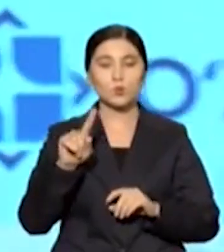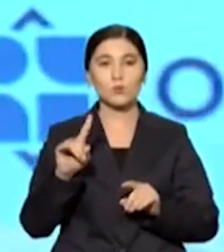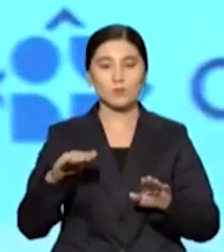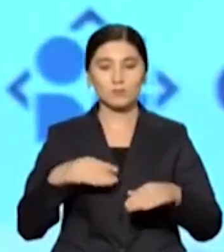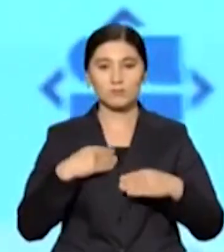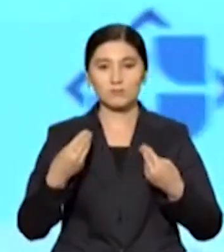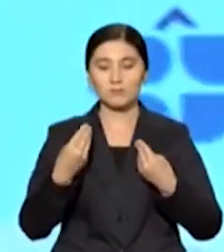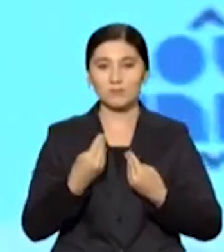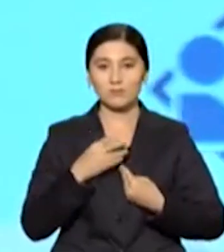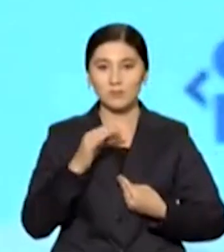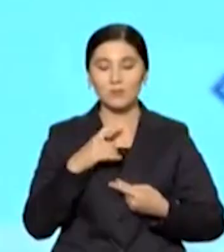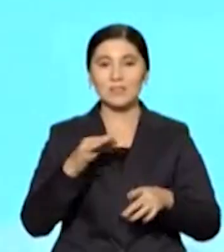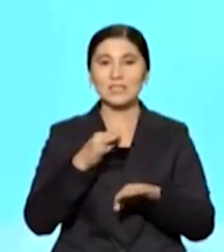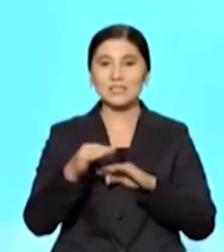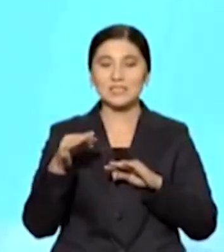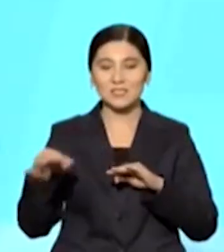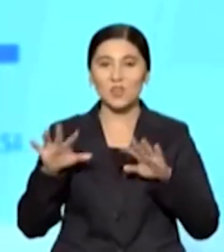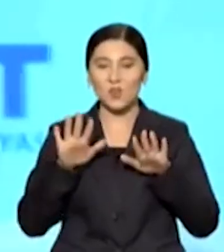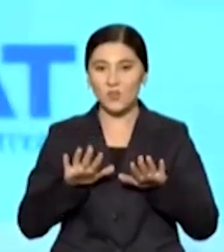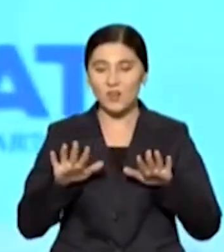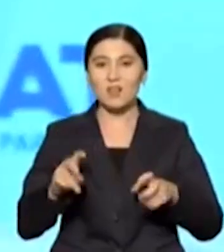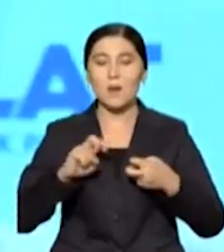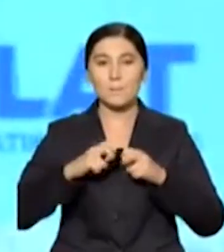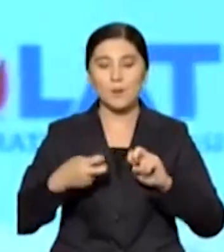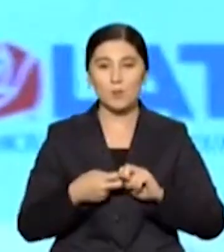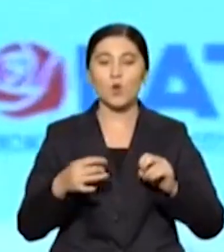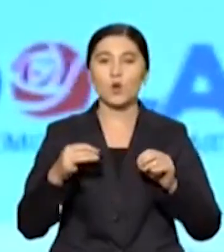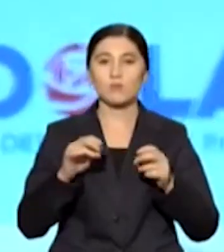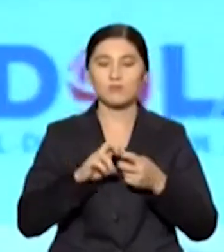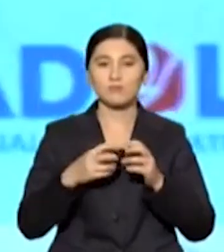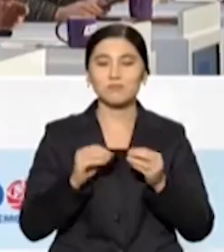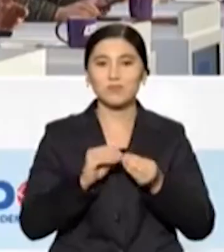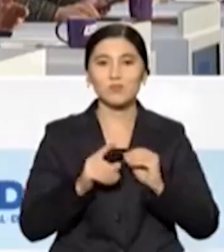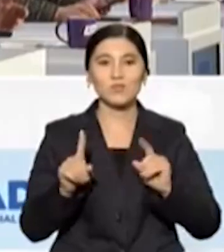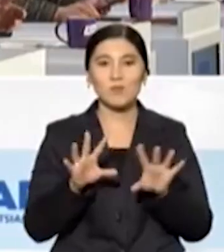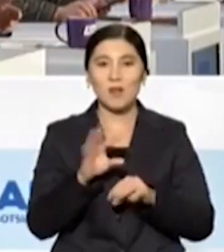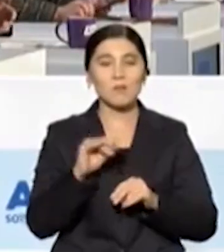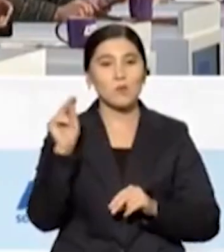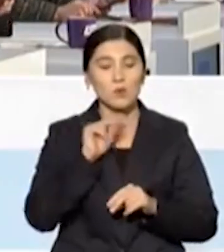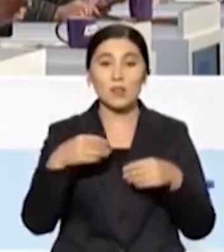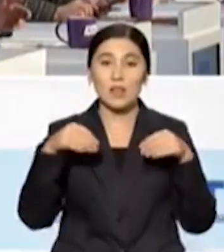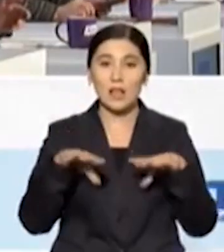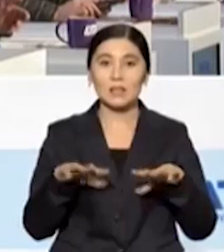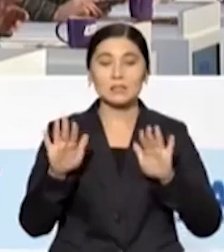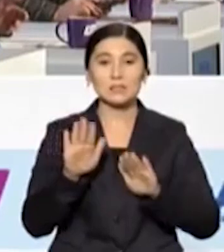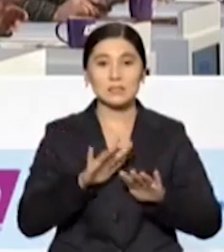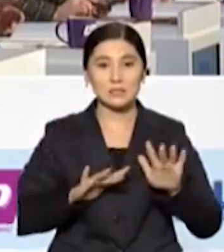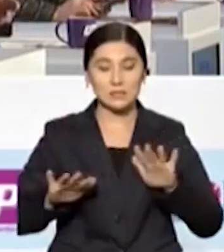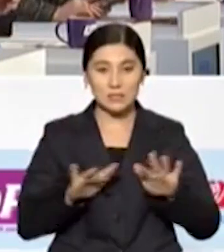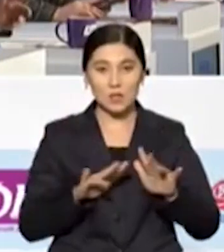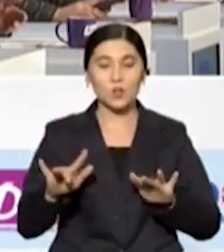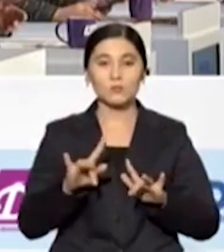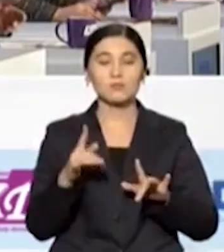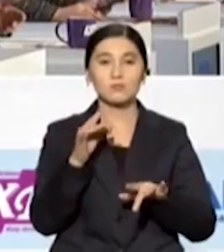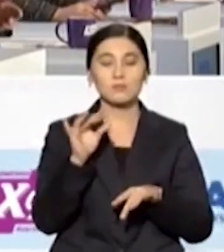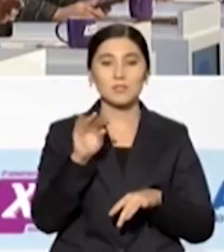birinchi navbatda mana shu eng chekka hududlarimizdagi muammolarni, masalalarni ko'tarib chiqayotganda, o'shlarni hal qilish jarayonida,